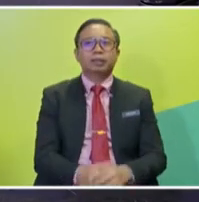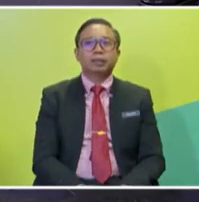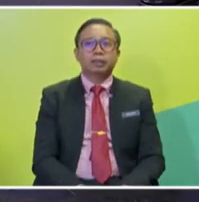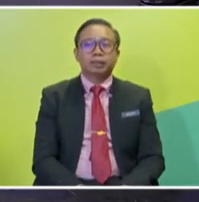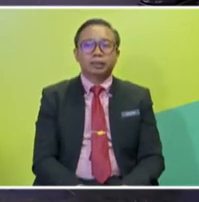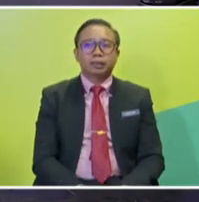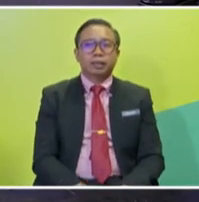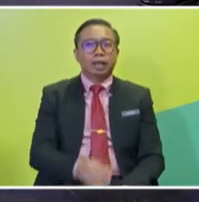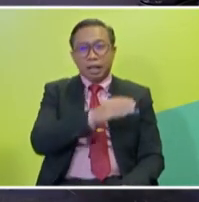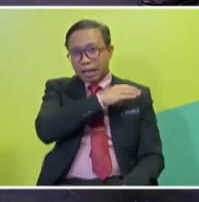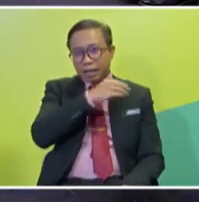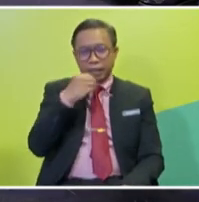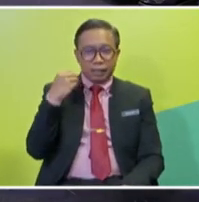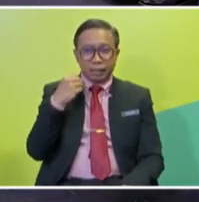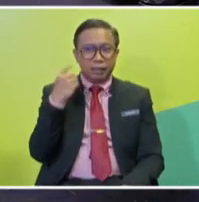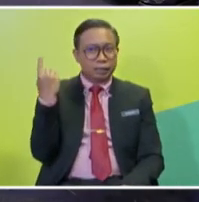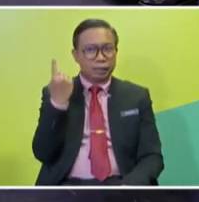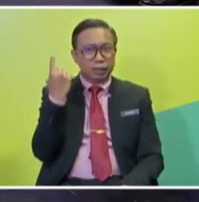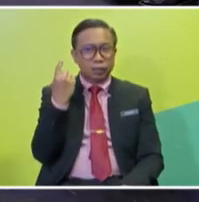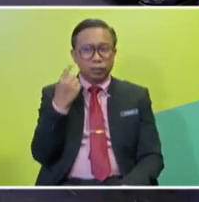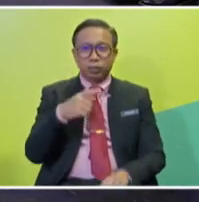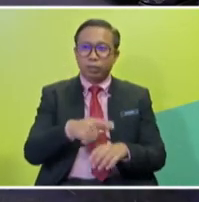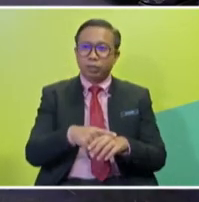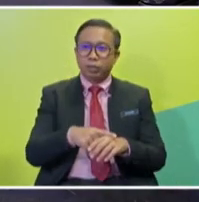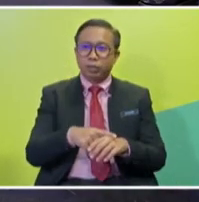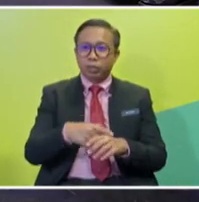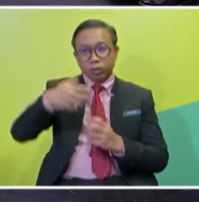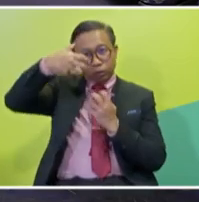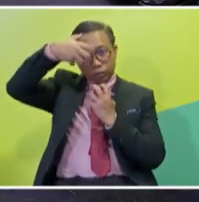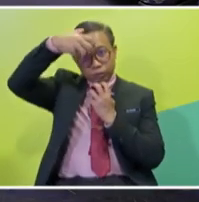Dan kalau kita tengok selalu dalam luar negara